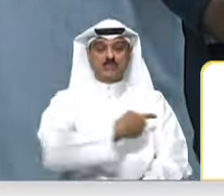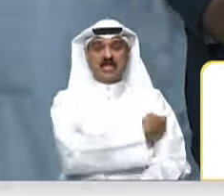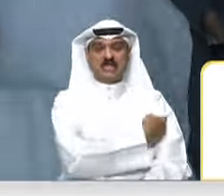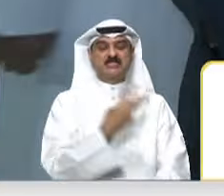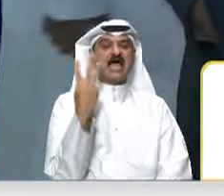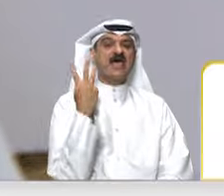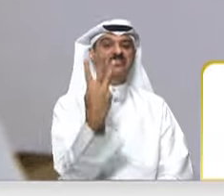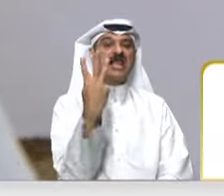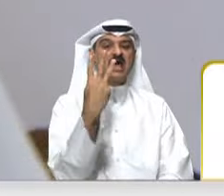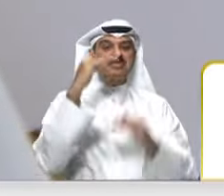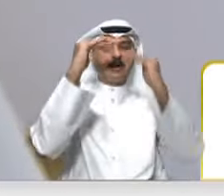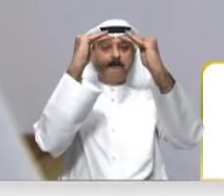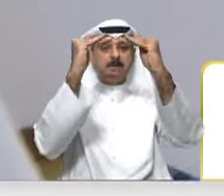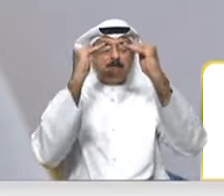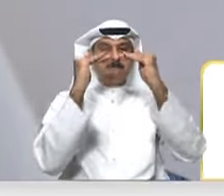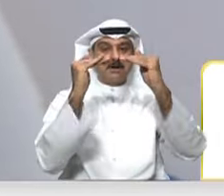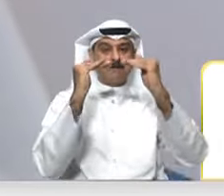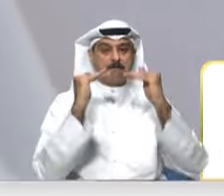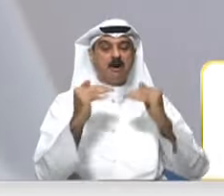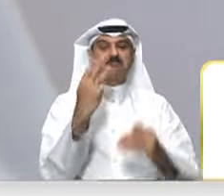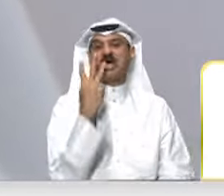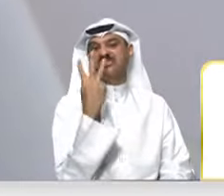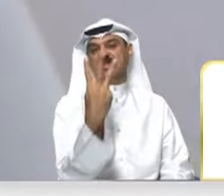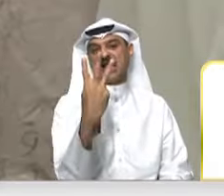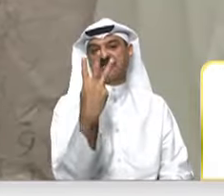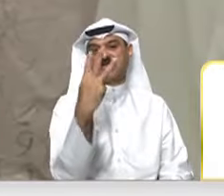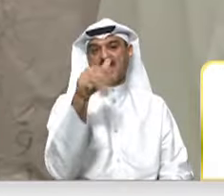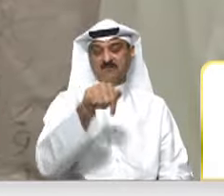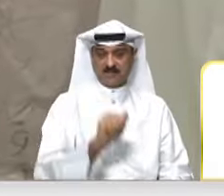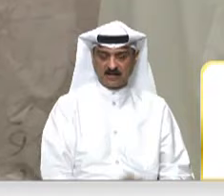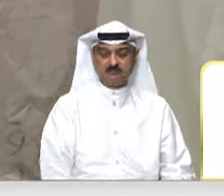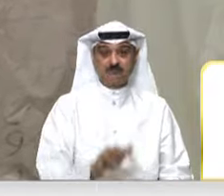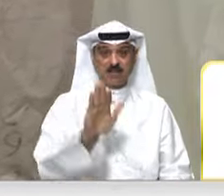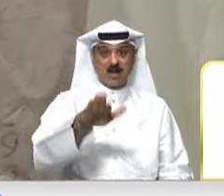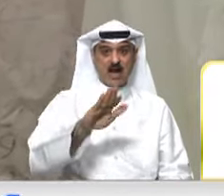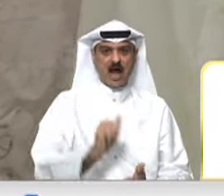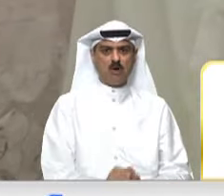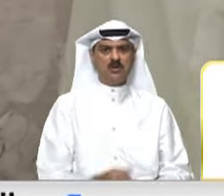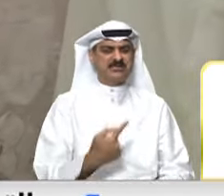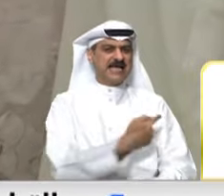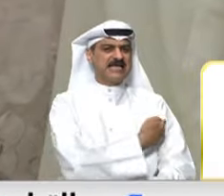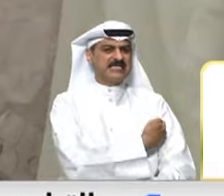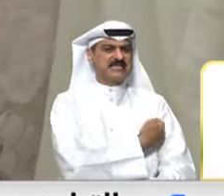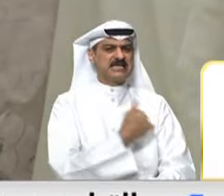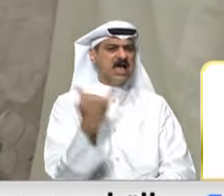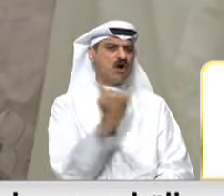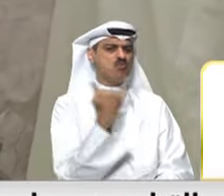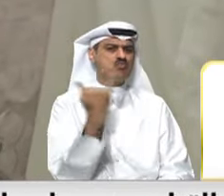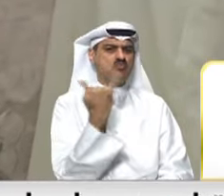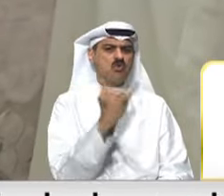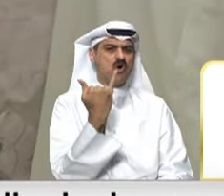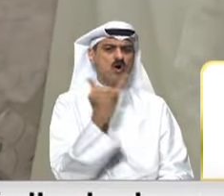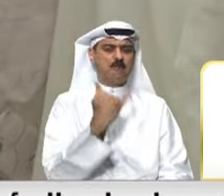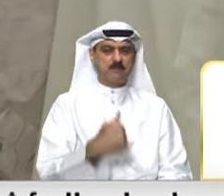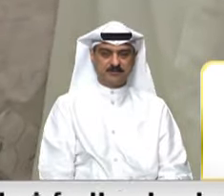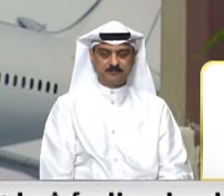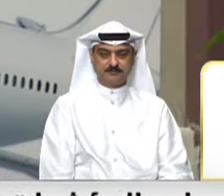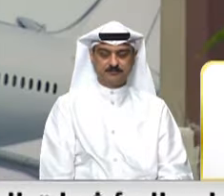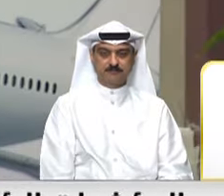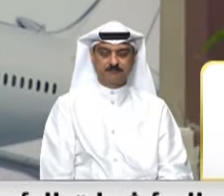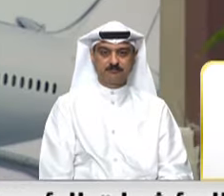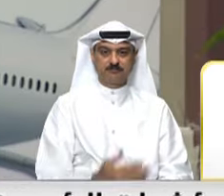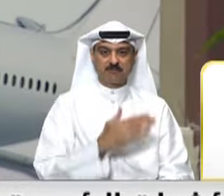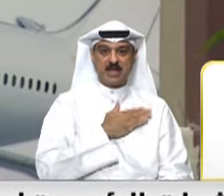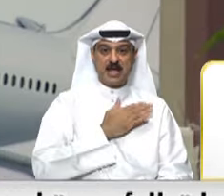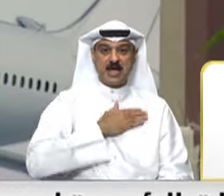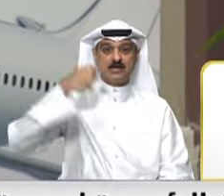محاور رئيسيه الصحه الرقميه التوسع في المنشات الصحيه والاهتمام بمجال الصحه العامه وزاره الصحه